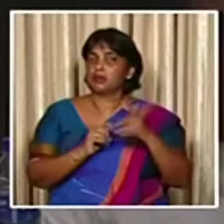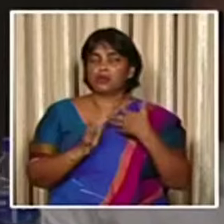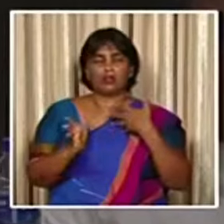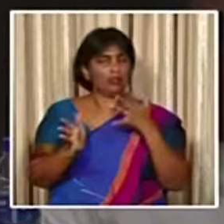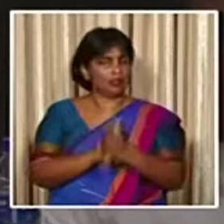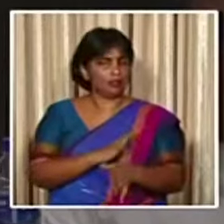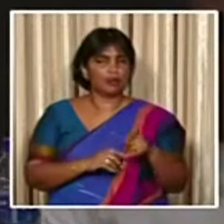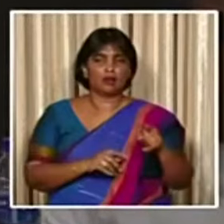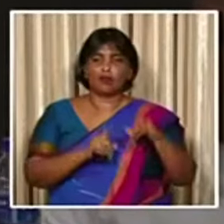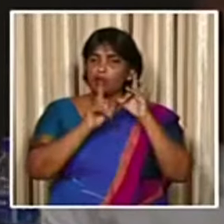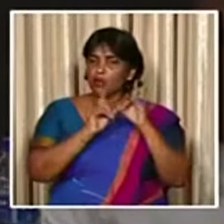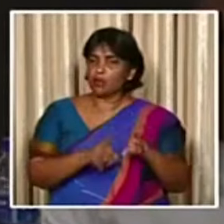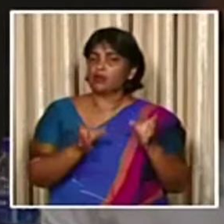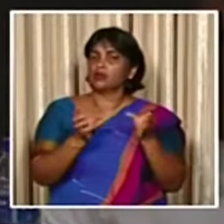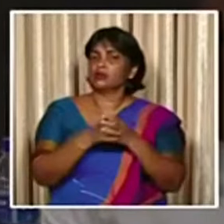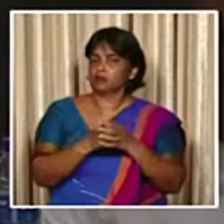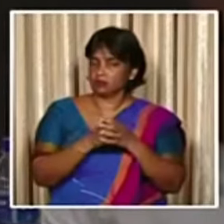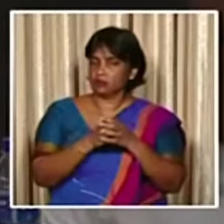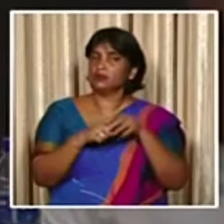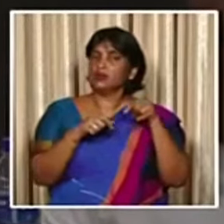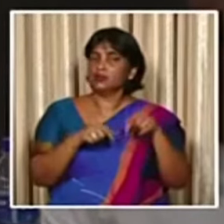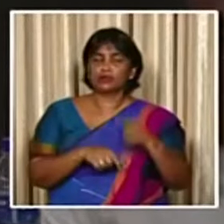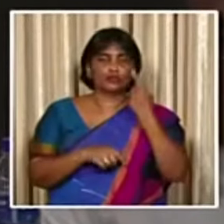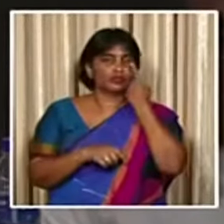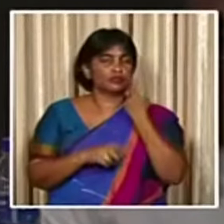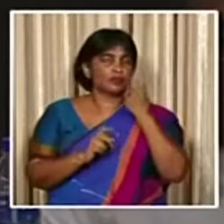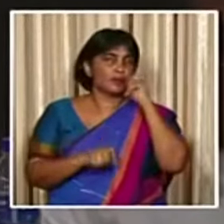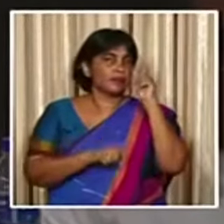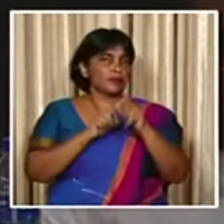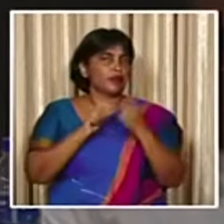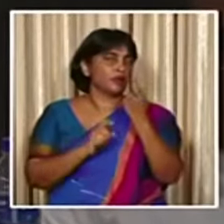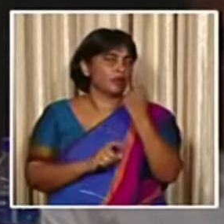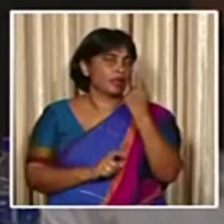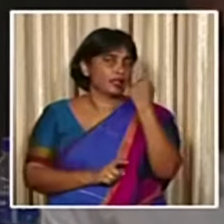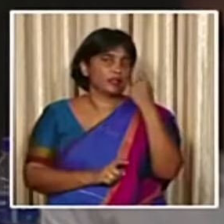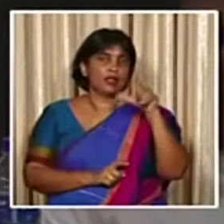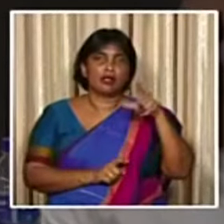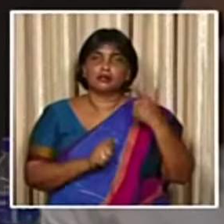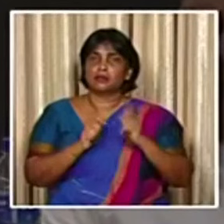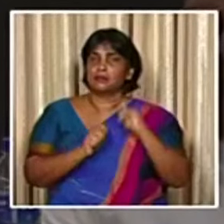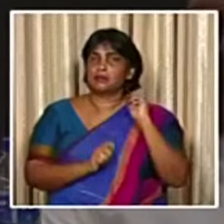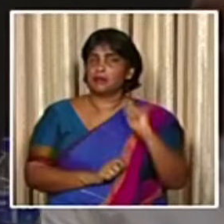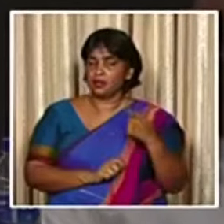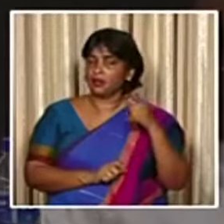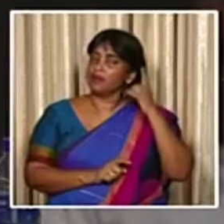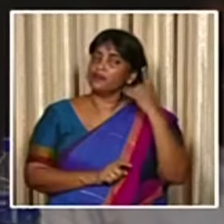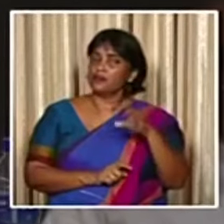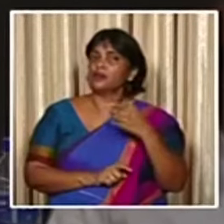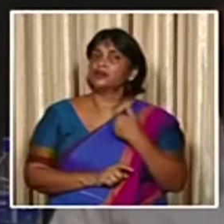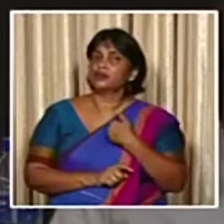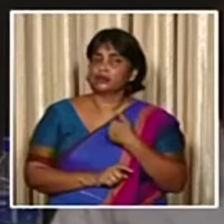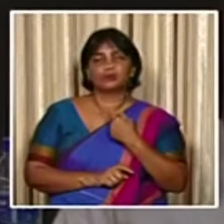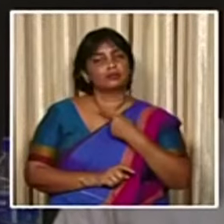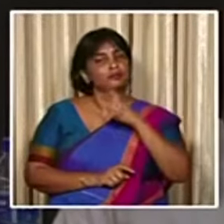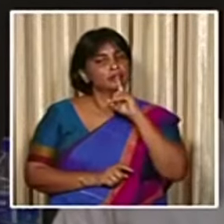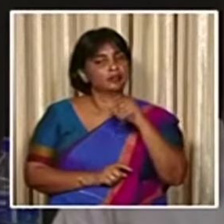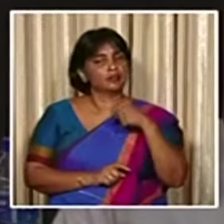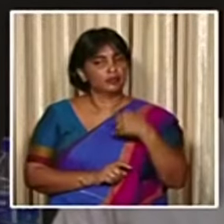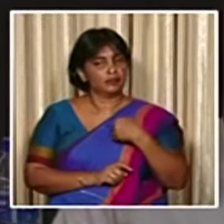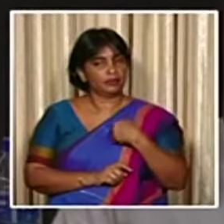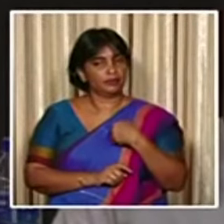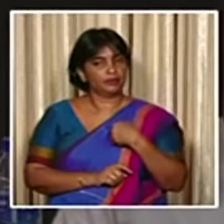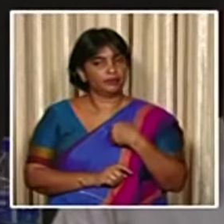තියෙනවා. එතන එහෙම කණ්ඩායමක් තමයි මේ අහිංසක මිනිස්සුන්ට රුපියල් 1700 දෙන්න බැරි. ඒ නිසාම අපි ඉල්ලීමක් කරනවා